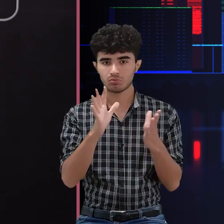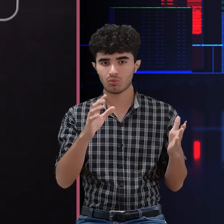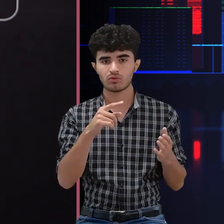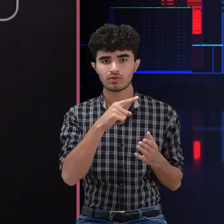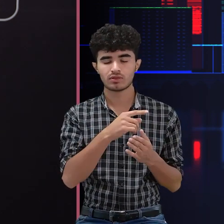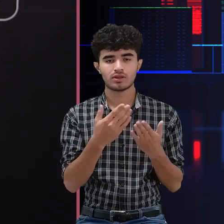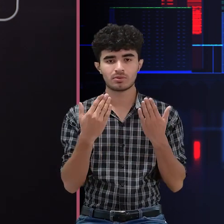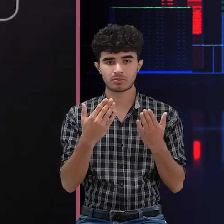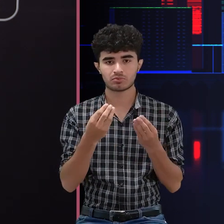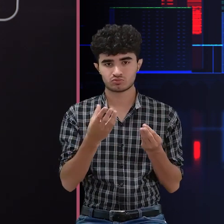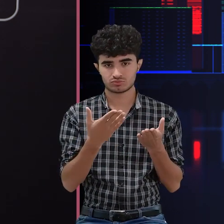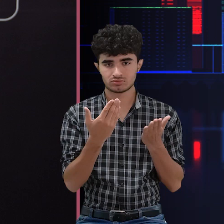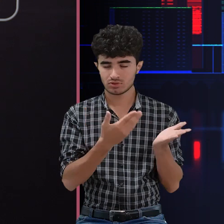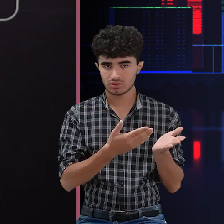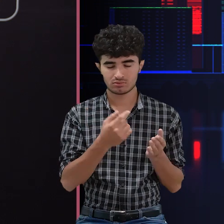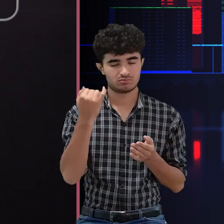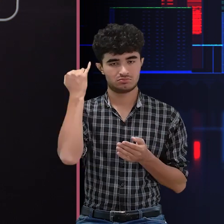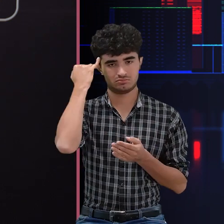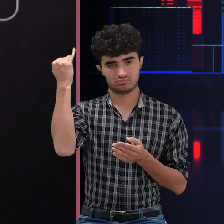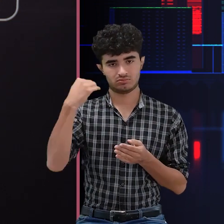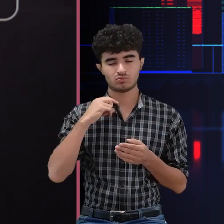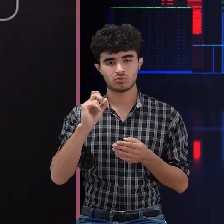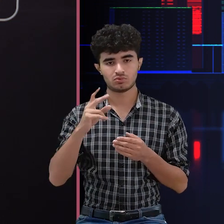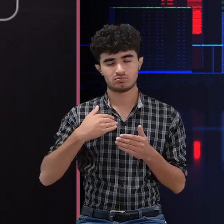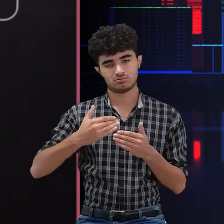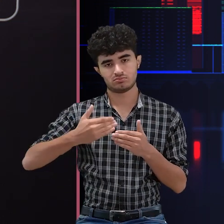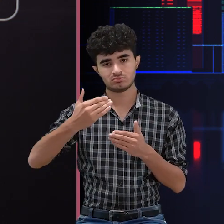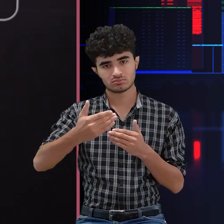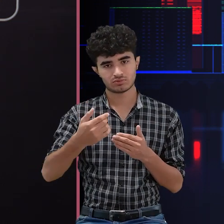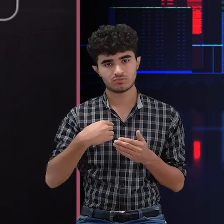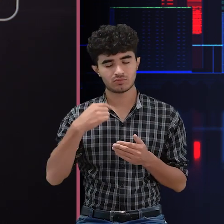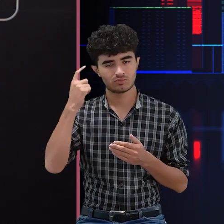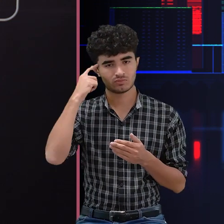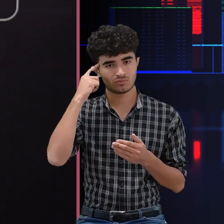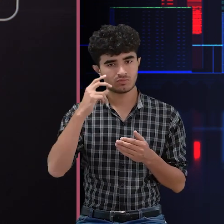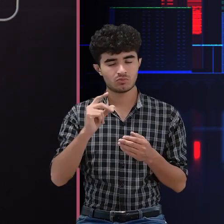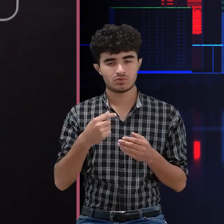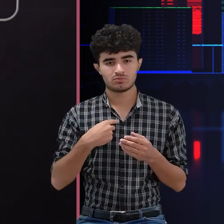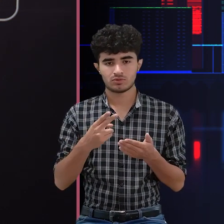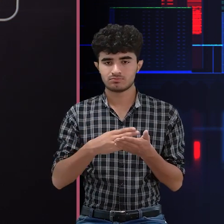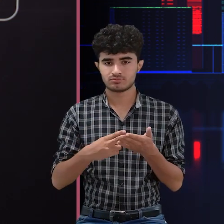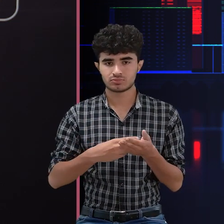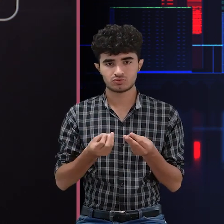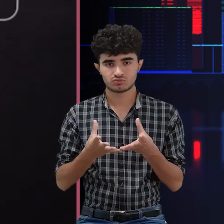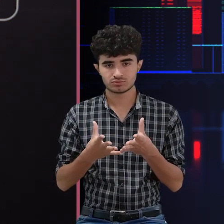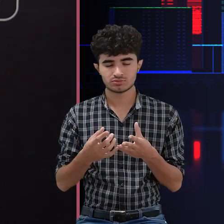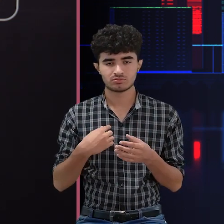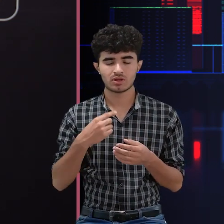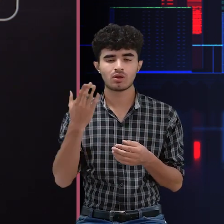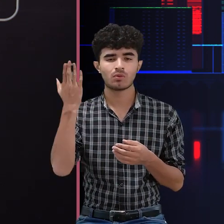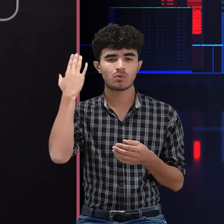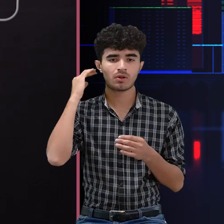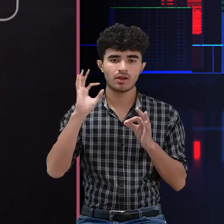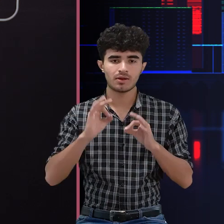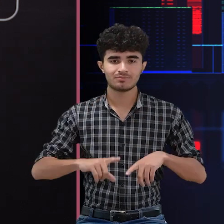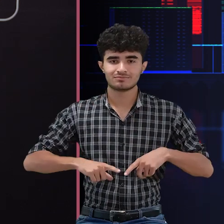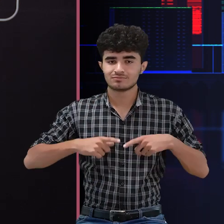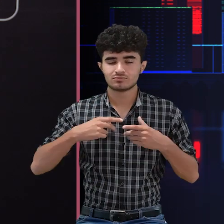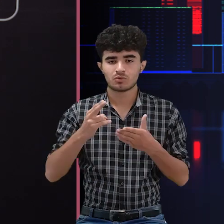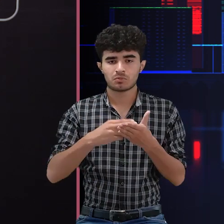देखें कि आप नेशनल कॉलेज ऑफ आर्ट्स में दाखिला ले लें। तो मैंने कुछ प्रिपरेशन किया। ड्राइंग